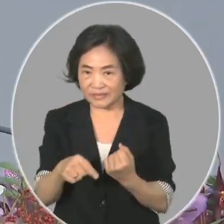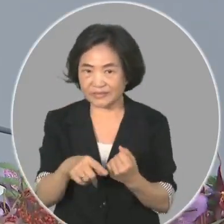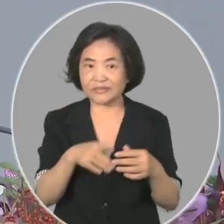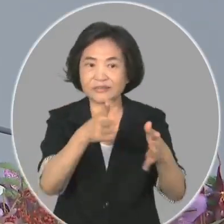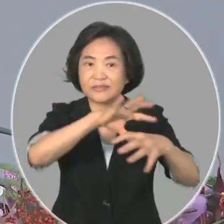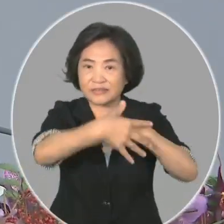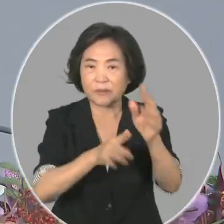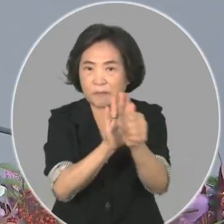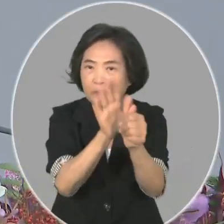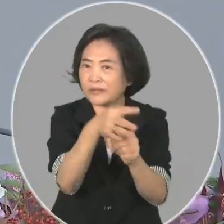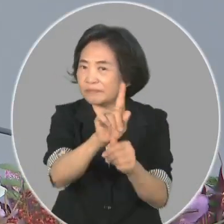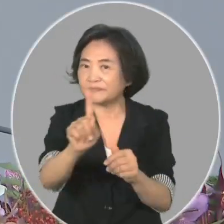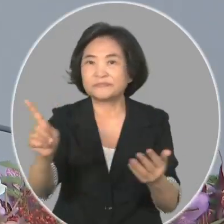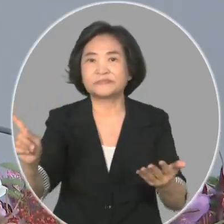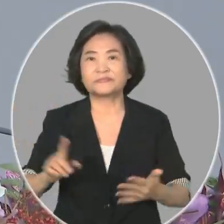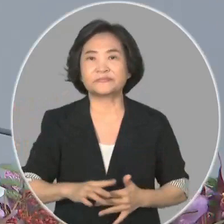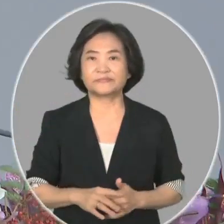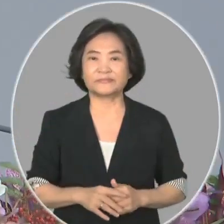值。